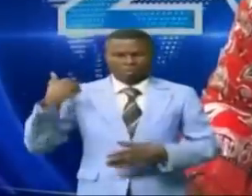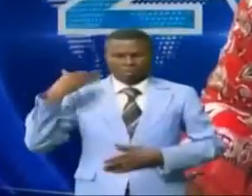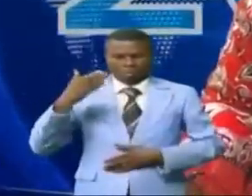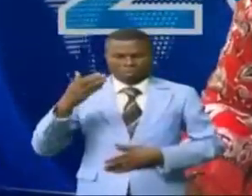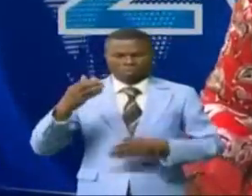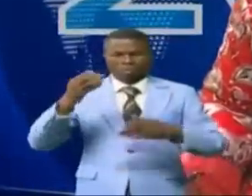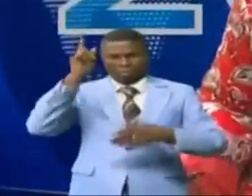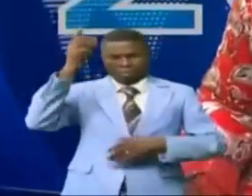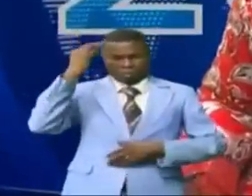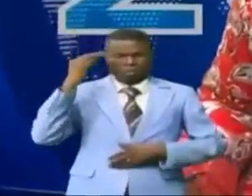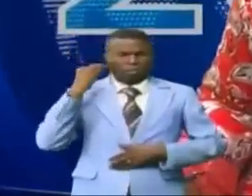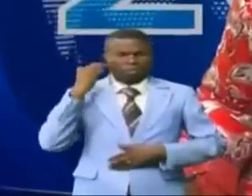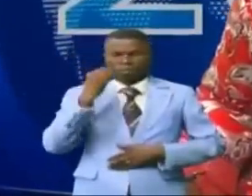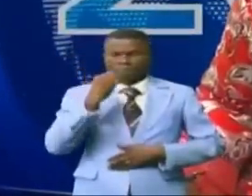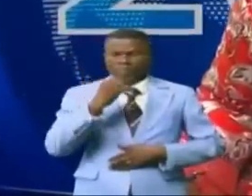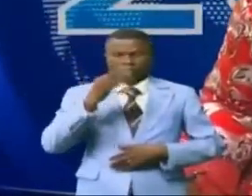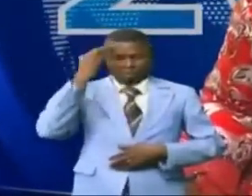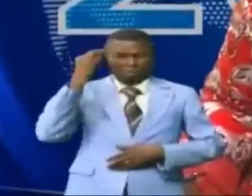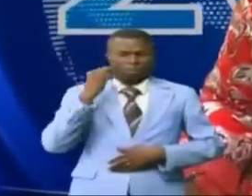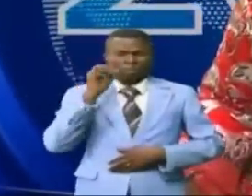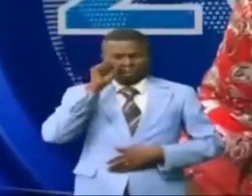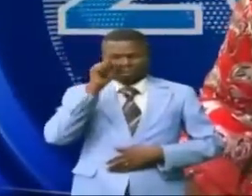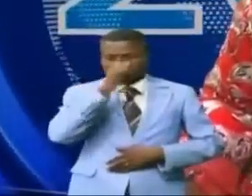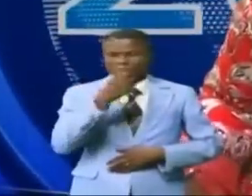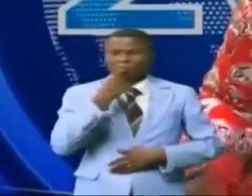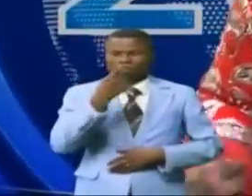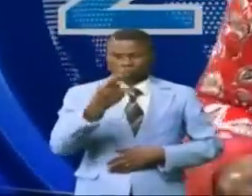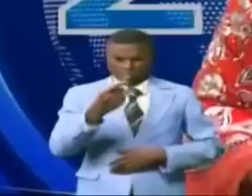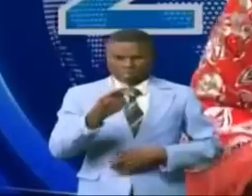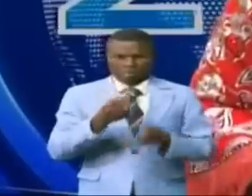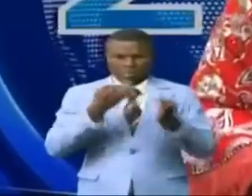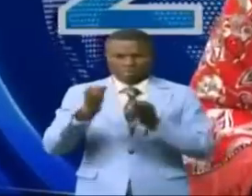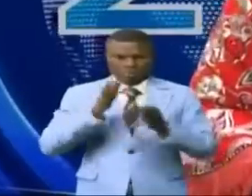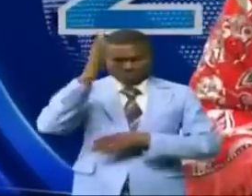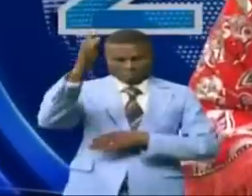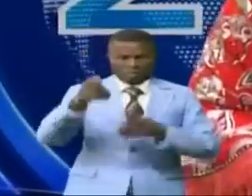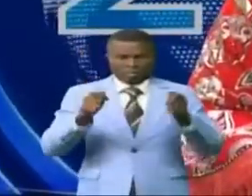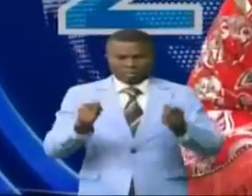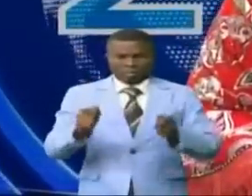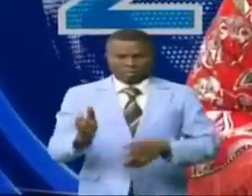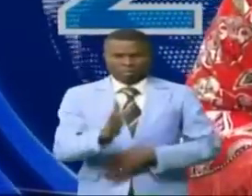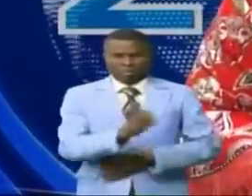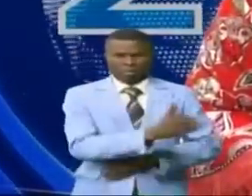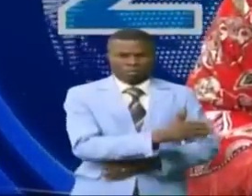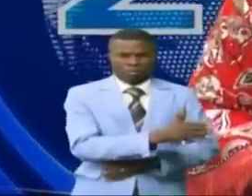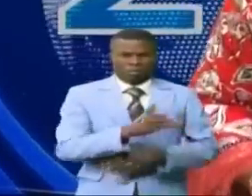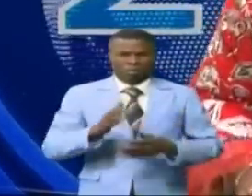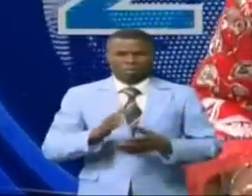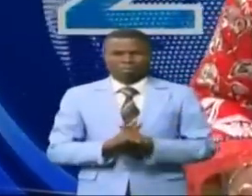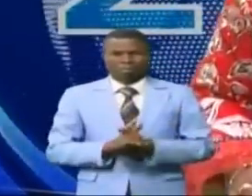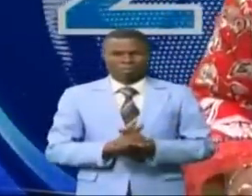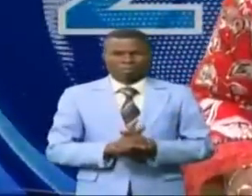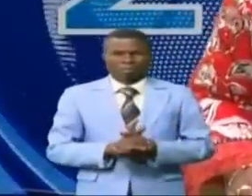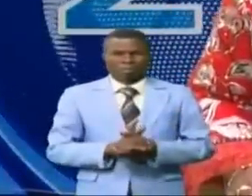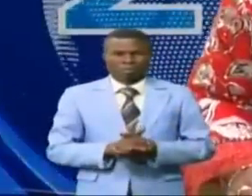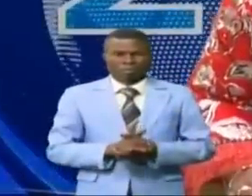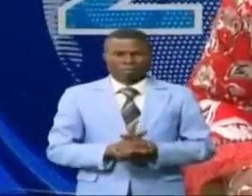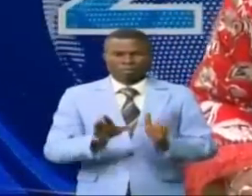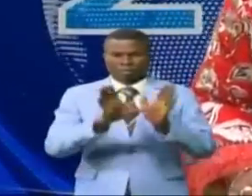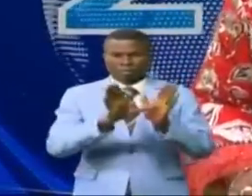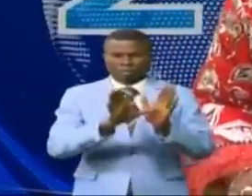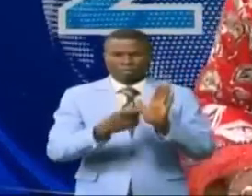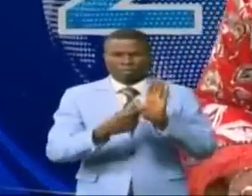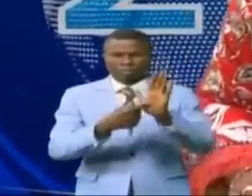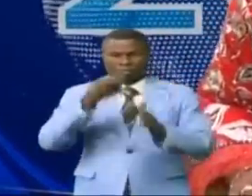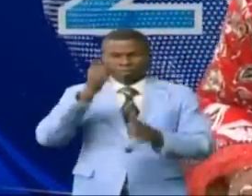du gouvernement Jean-Michel Samalou Kondé. Nous y reviendrons dans nos prochaines éditions. En image,